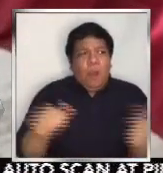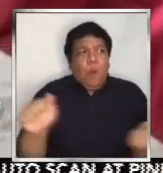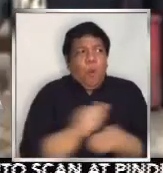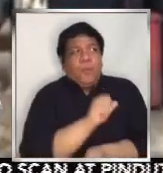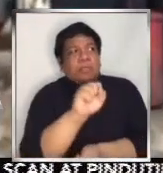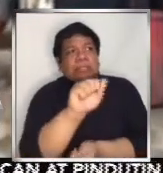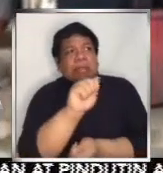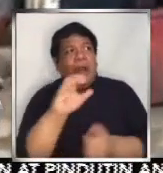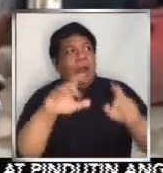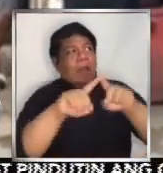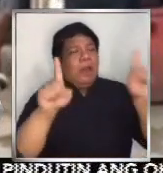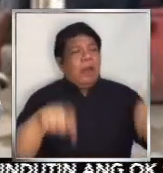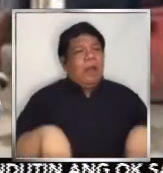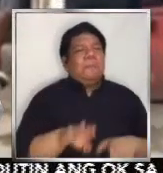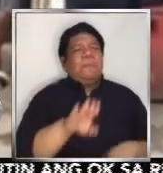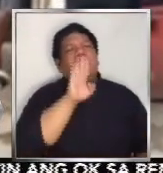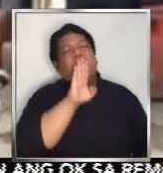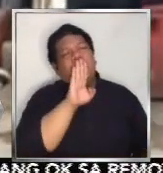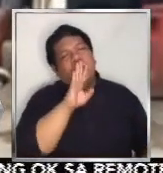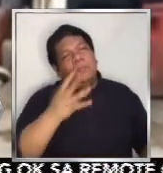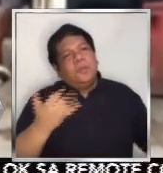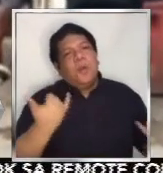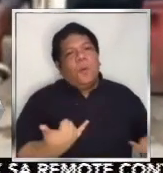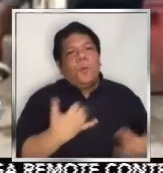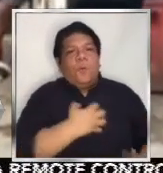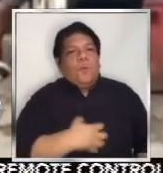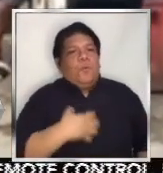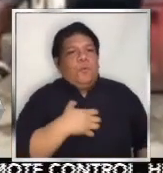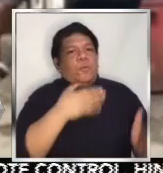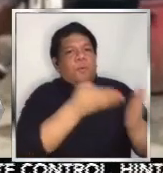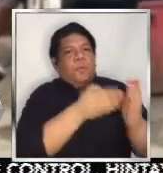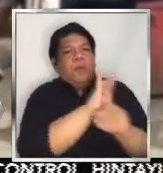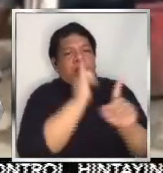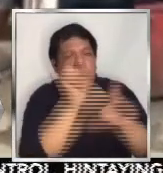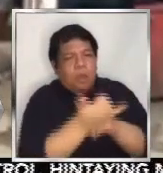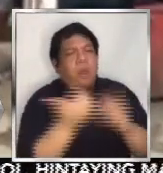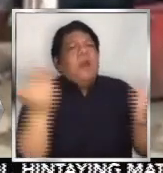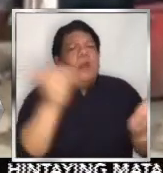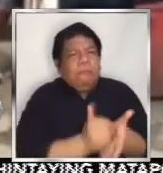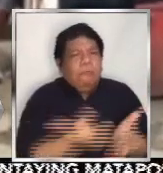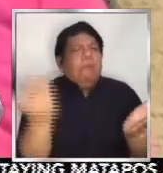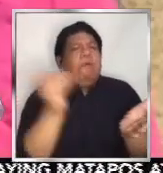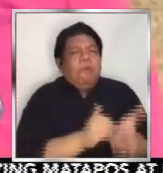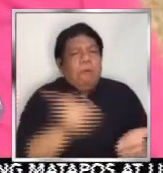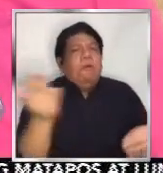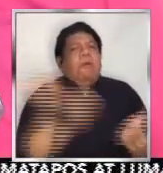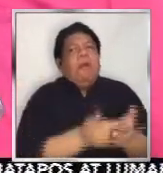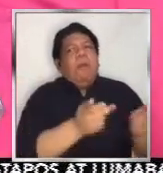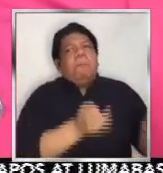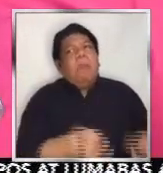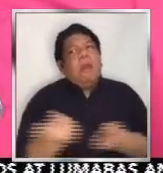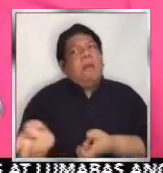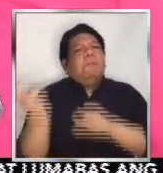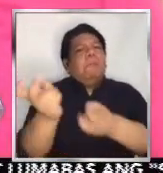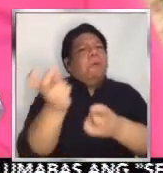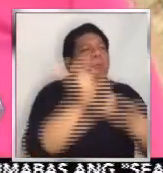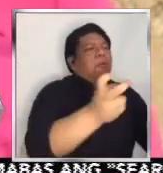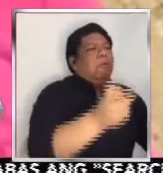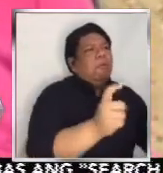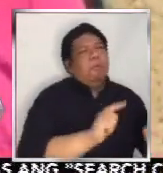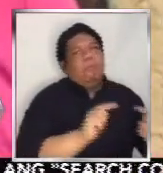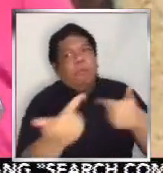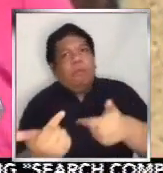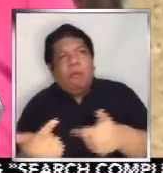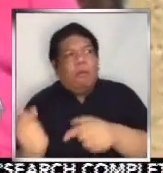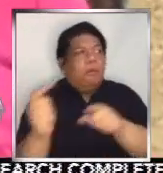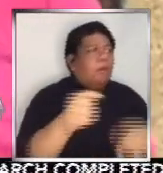napala. Dito na sila nagreklamo sa barangay hanggang sa paulit-ulit daw silang pagpasapasahan. Ang sabi, itinuro kami sa main, nagalit